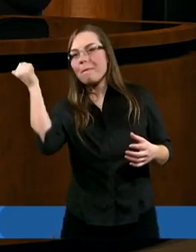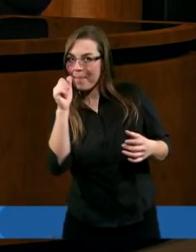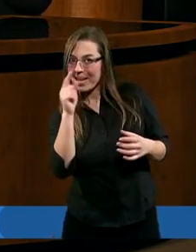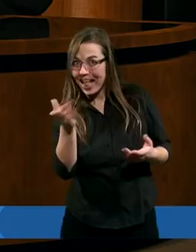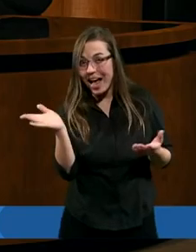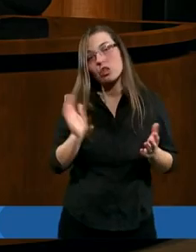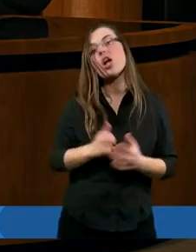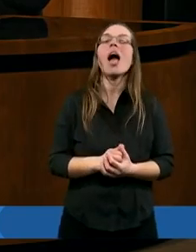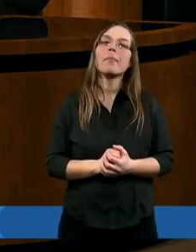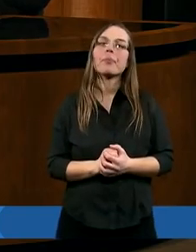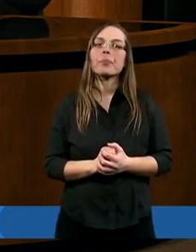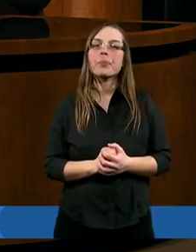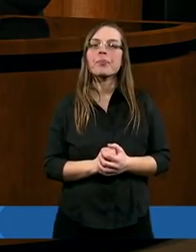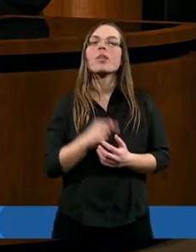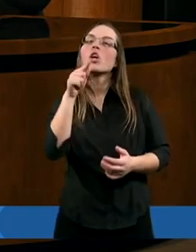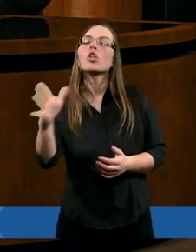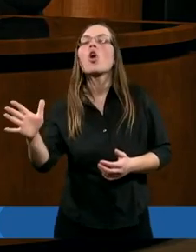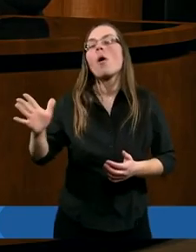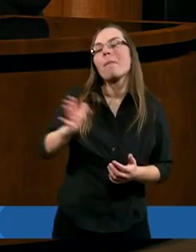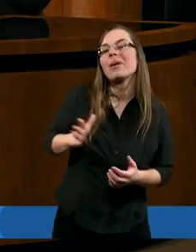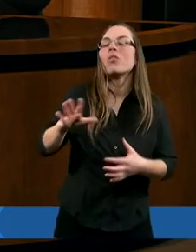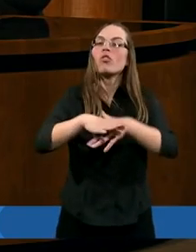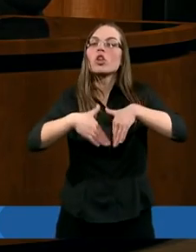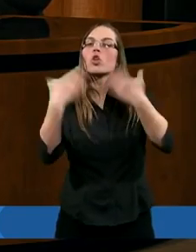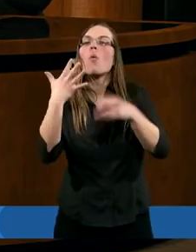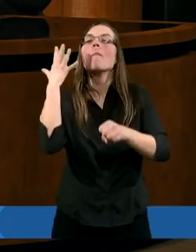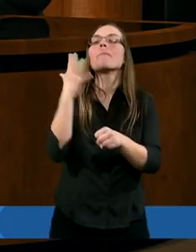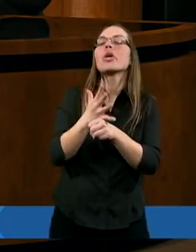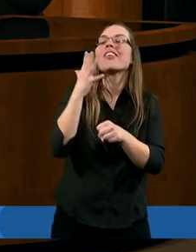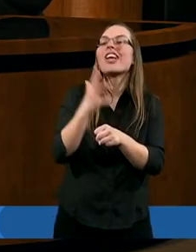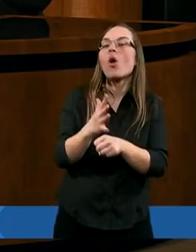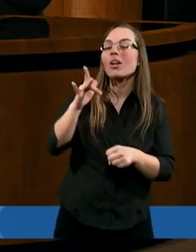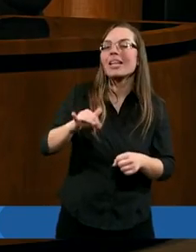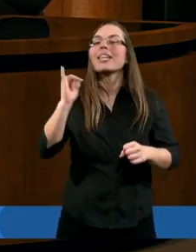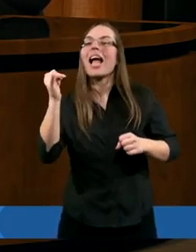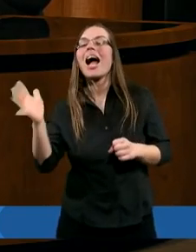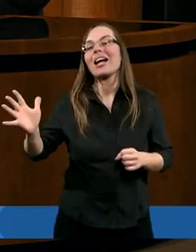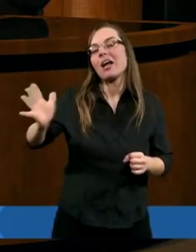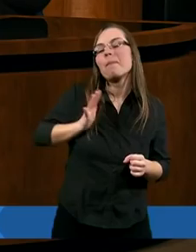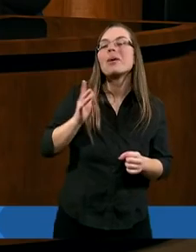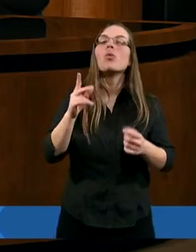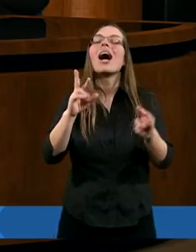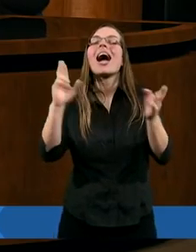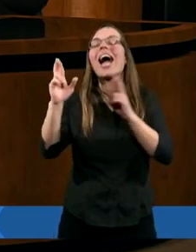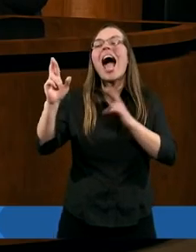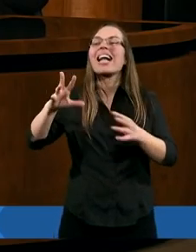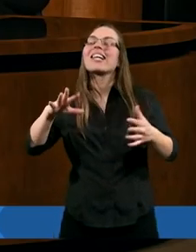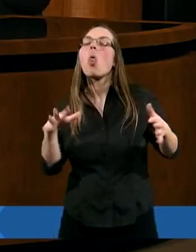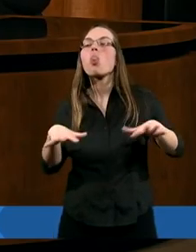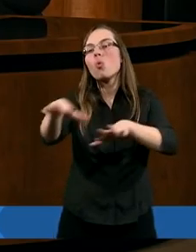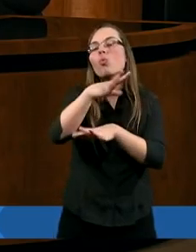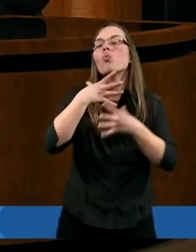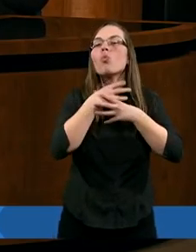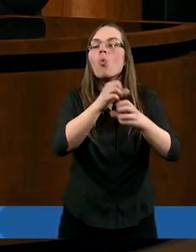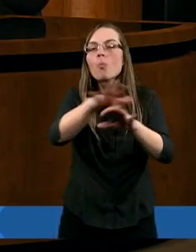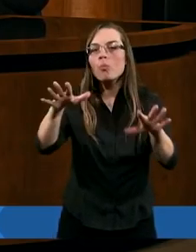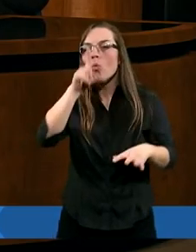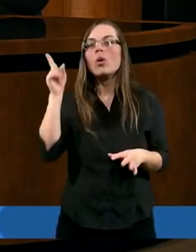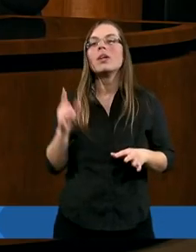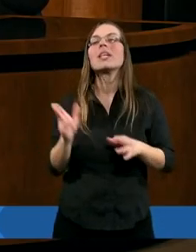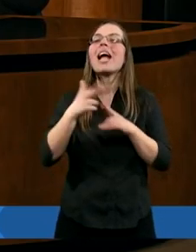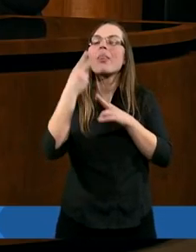Pamiętacie, co było w Dziu Piędziesiątnicy, jakie były pierwsze reakcje tłumu, który